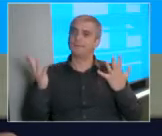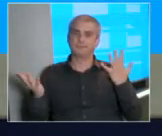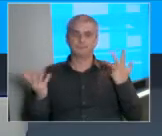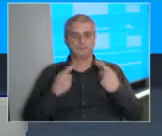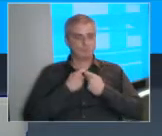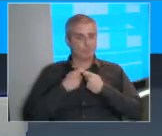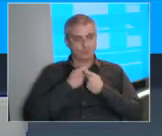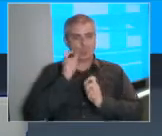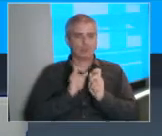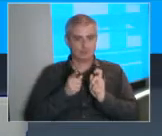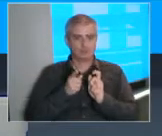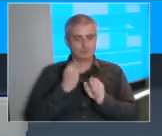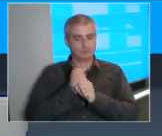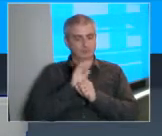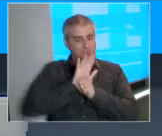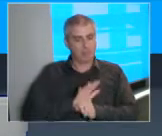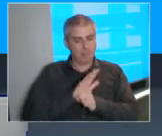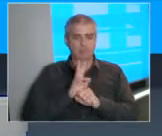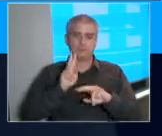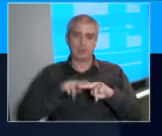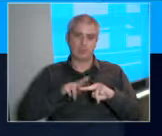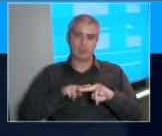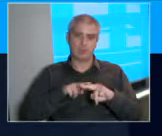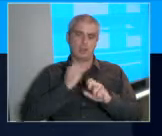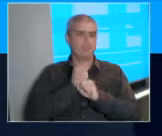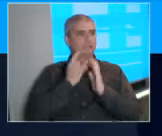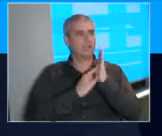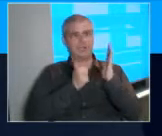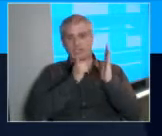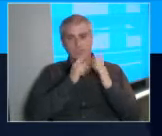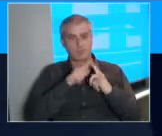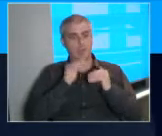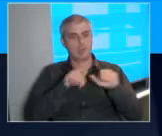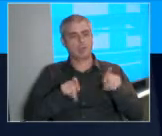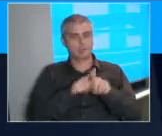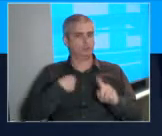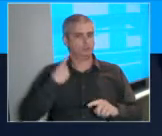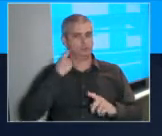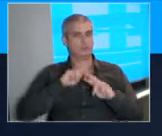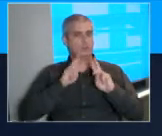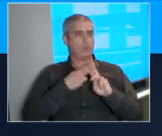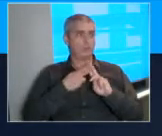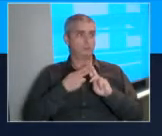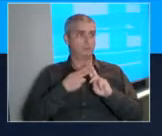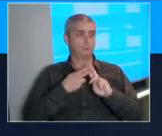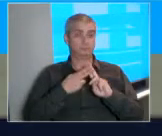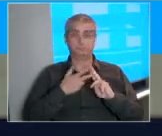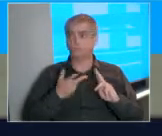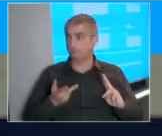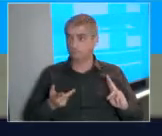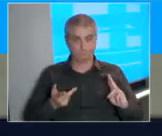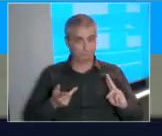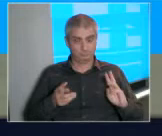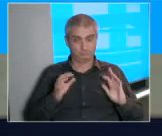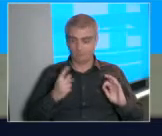מתנועה אזרחית שתפעיל לחץ אחר כך להביא לחקיקה ירוקה, להגבלות כמו שאנחנו שומעים ברחבי העולם? זה לחלוטין